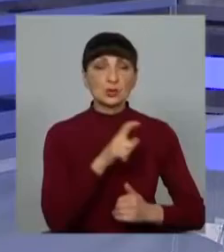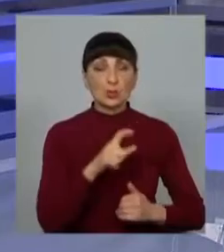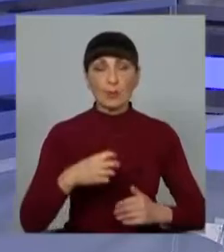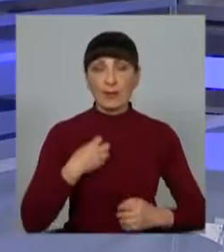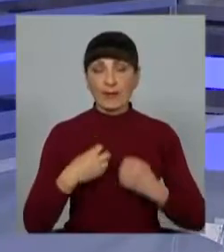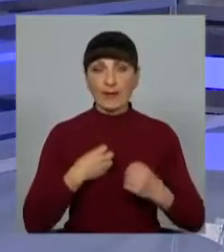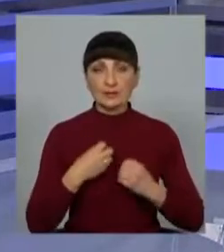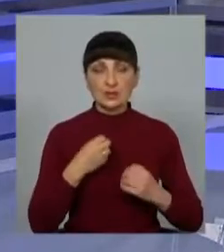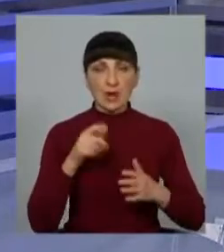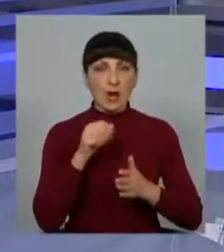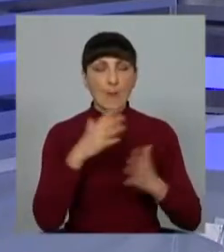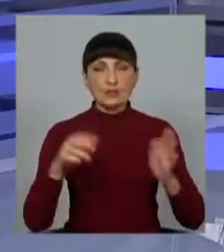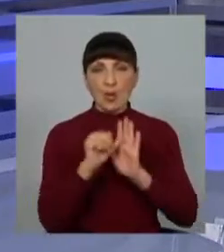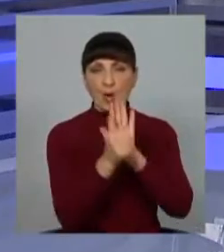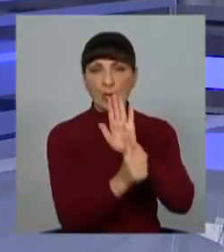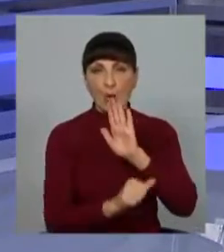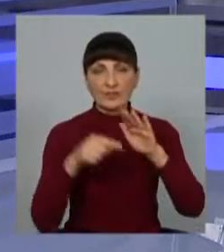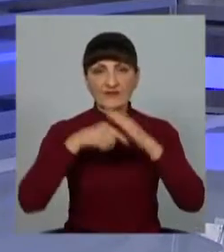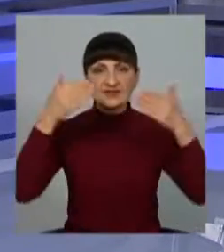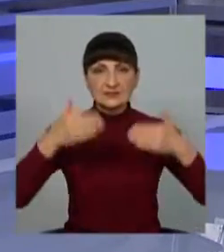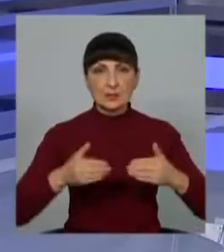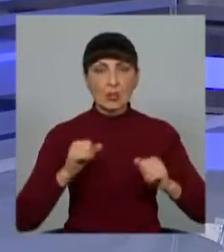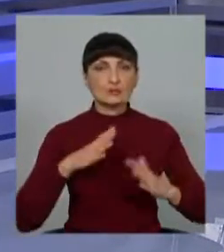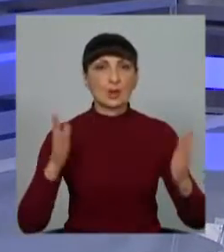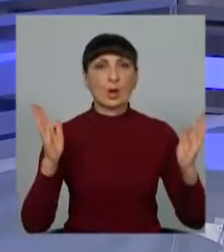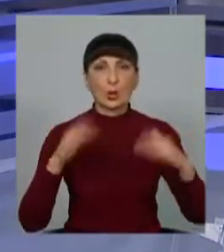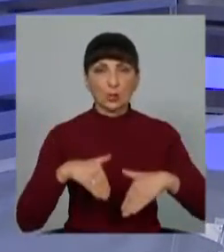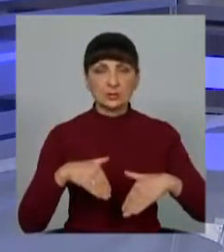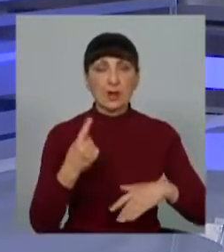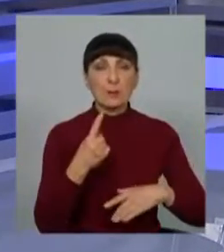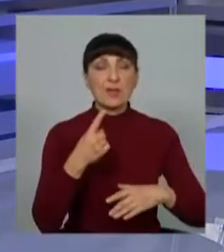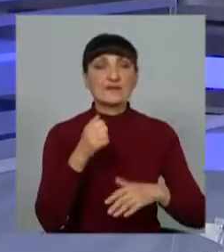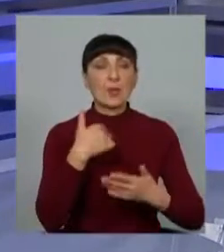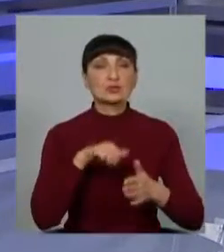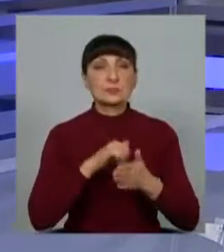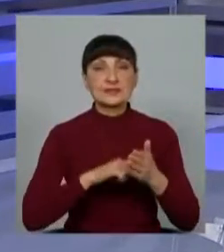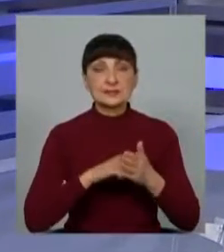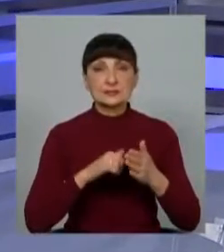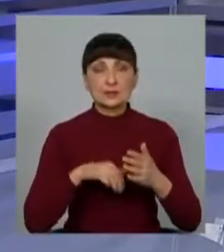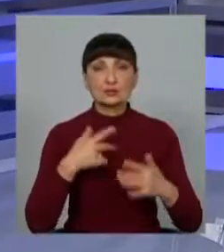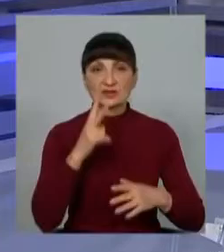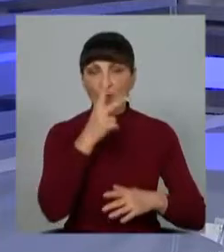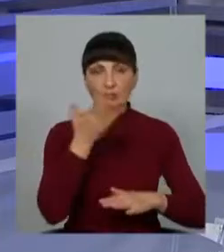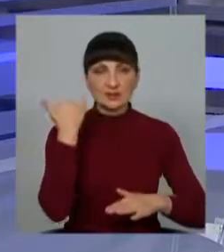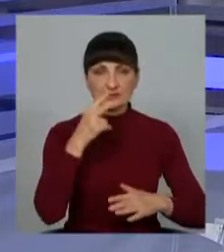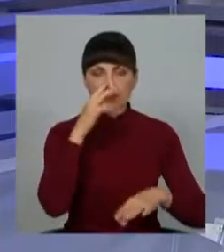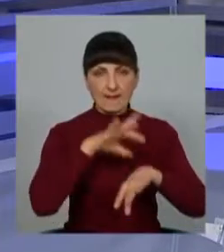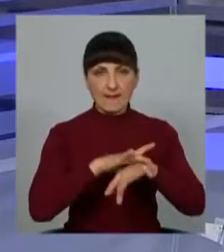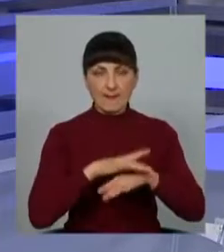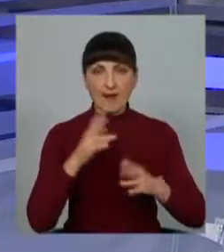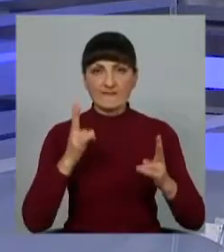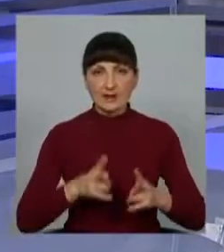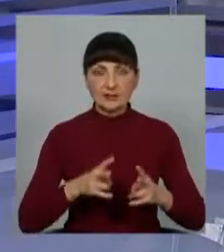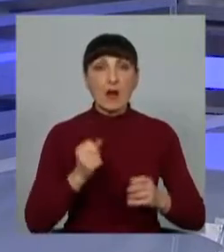из-за огромных трещин в стенах объект вот-вот рухнет. Первые признаки аварийности проявились 2 года назад. Как в таких